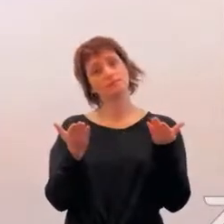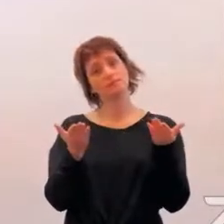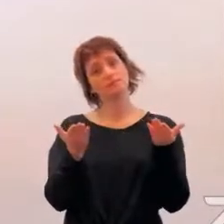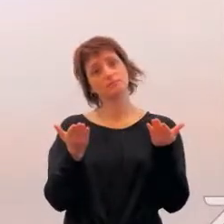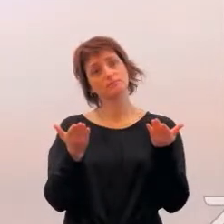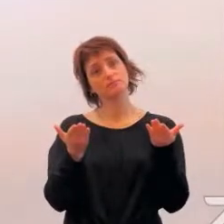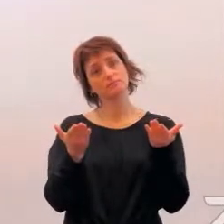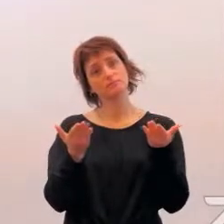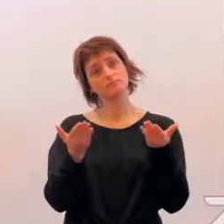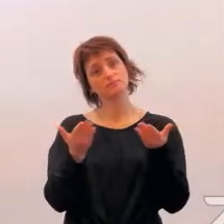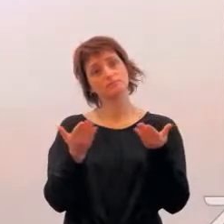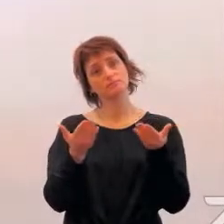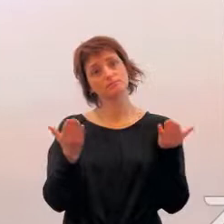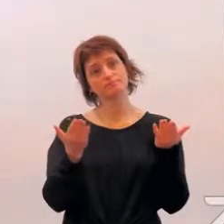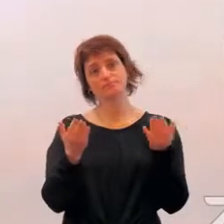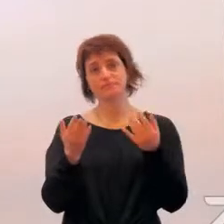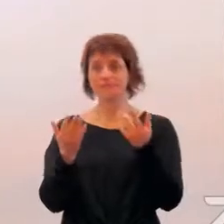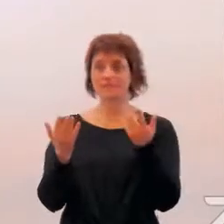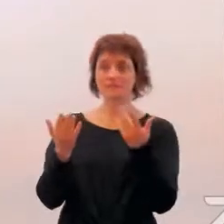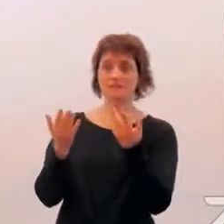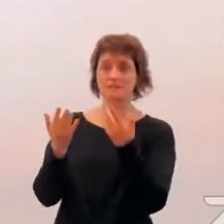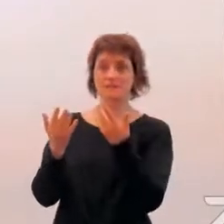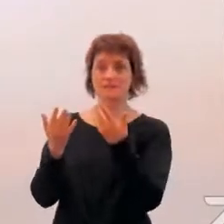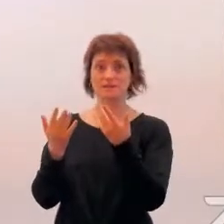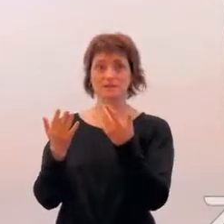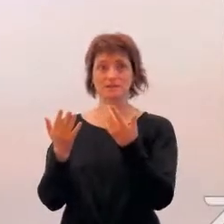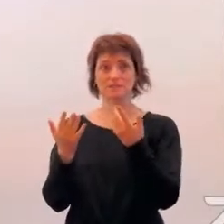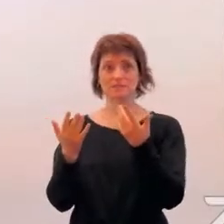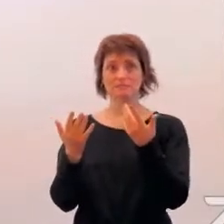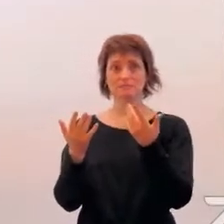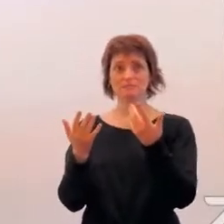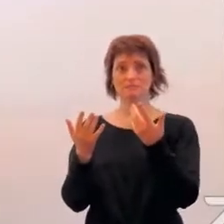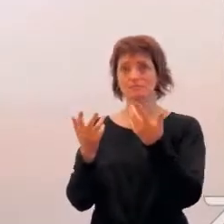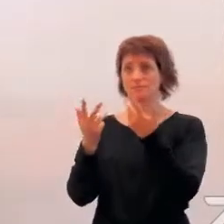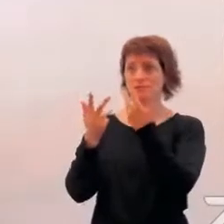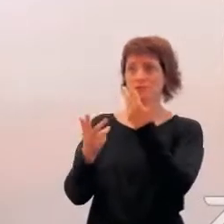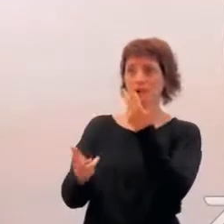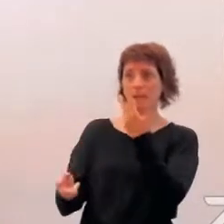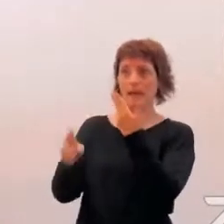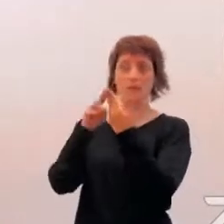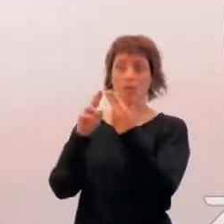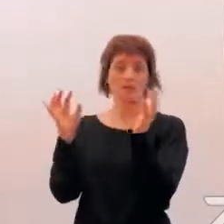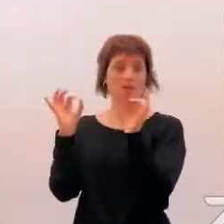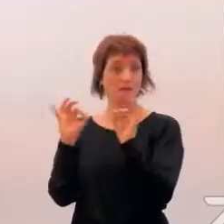il ne fallait pas me répondre avec une intervention qui était déjà préparée, parce qu'en fait, vous ne me répondez pas.